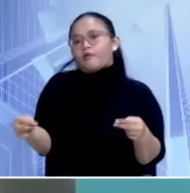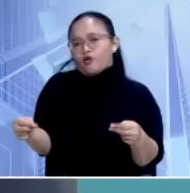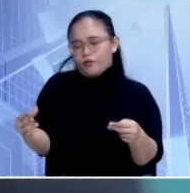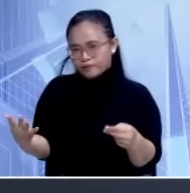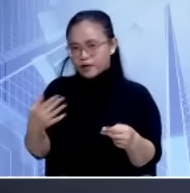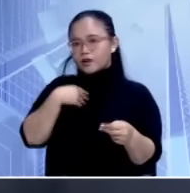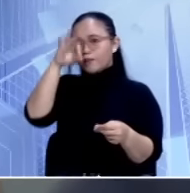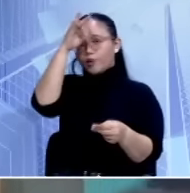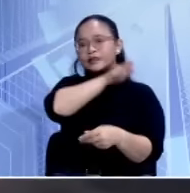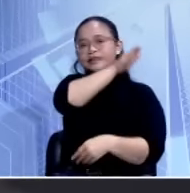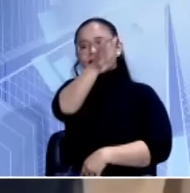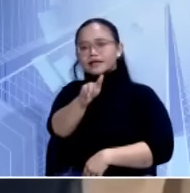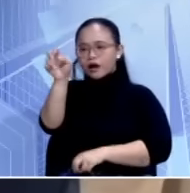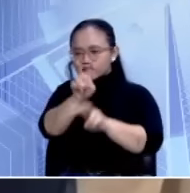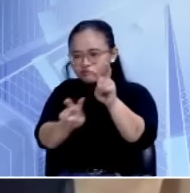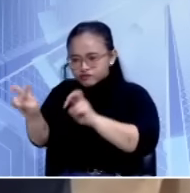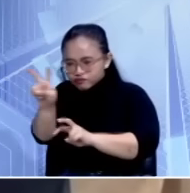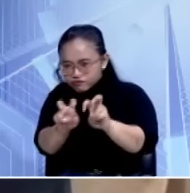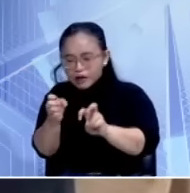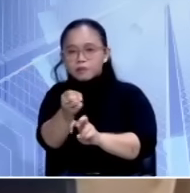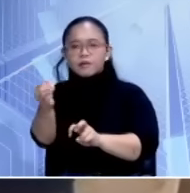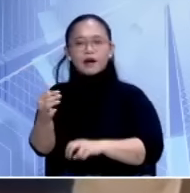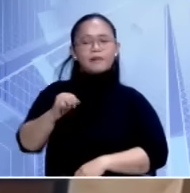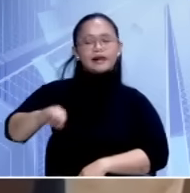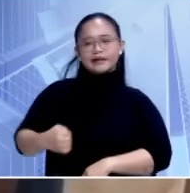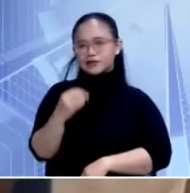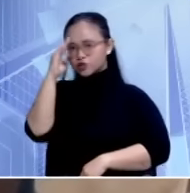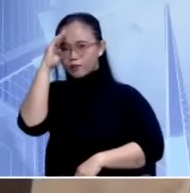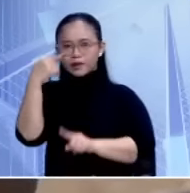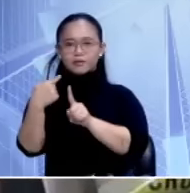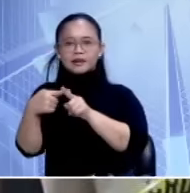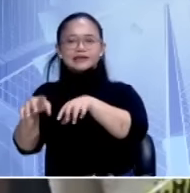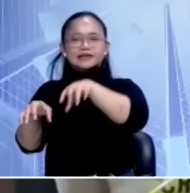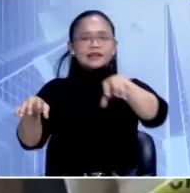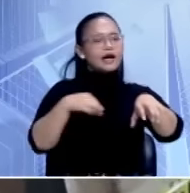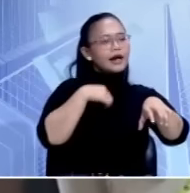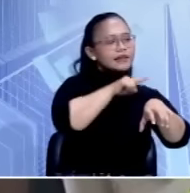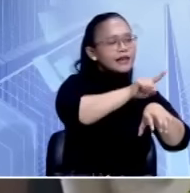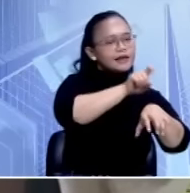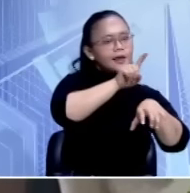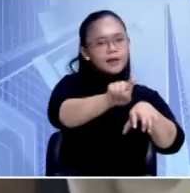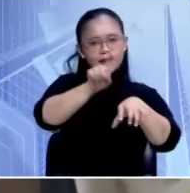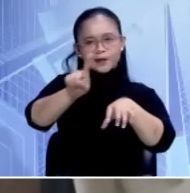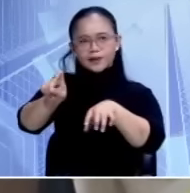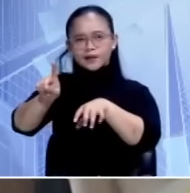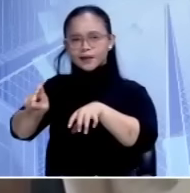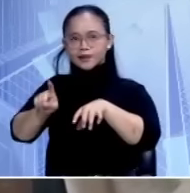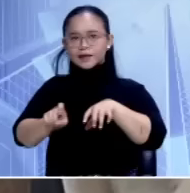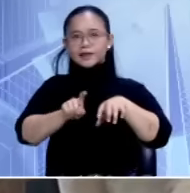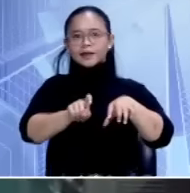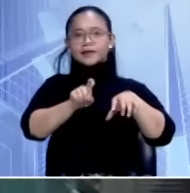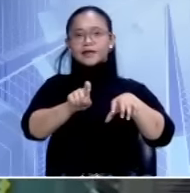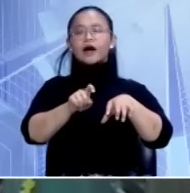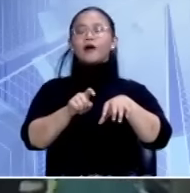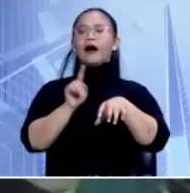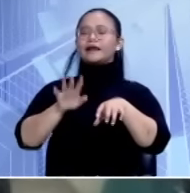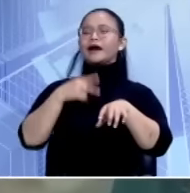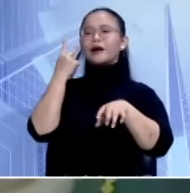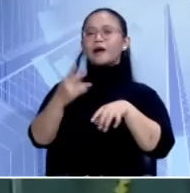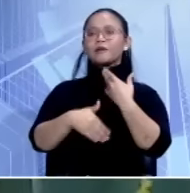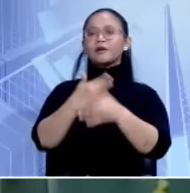tiba melakukan olah TKP dan meminta keterangan suami serta tetangga. Jasad kemudian dievakuasi ke Rumah Sakit